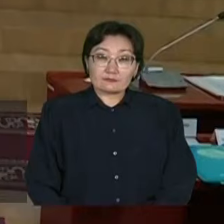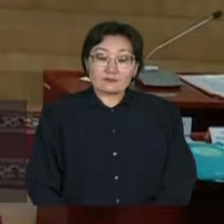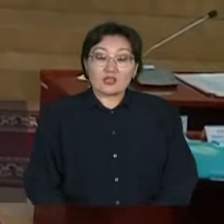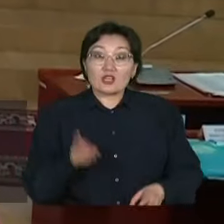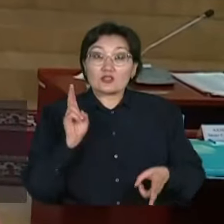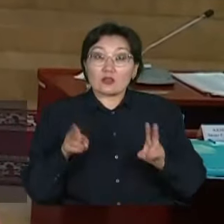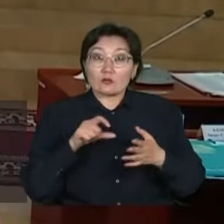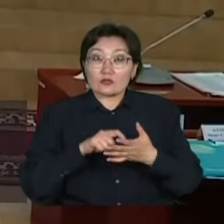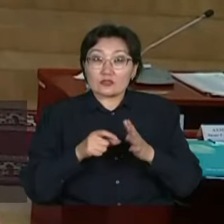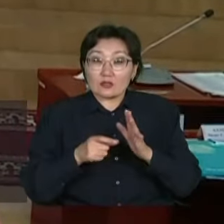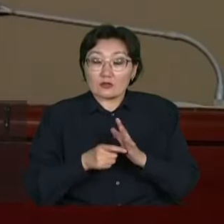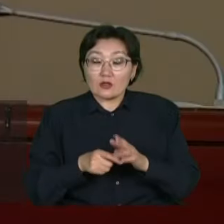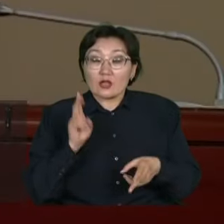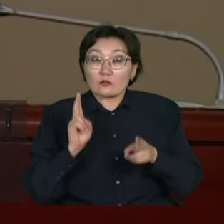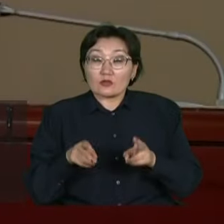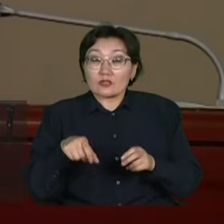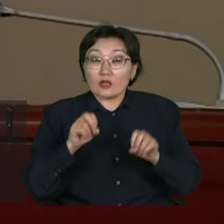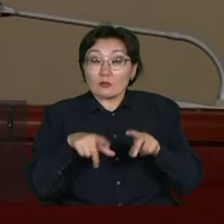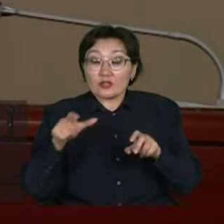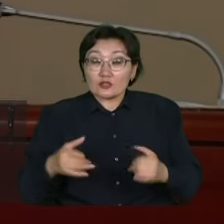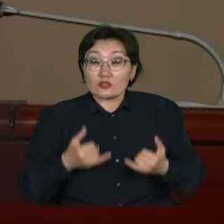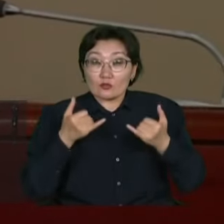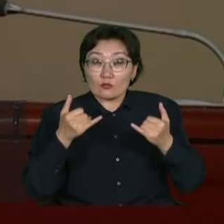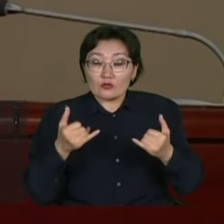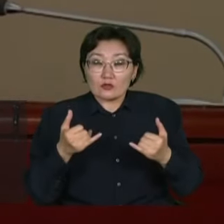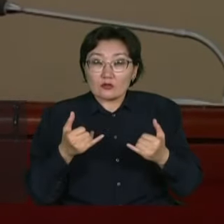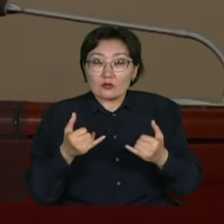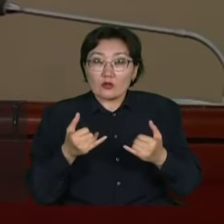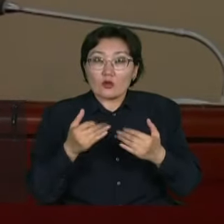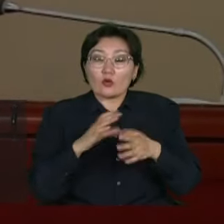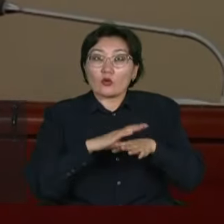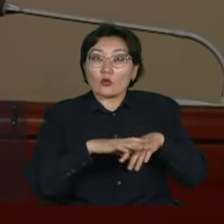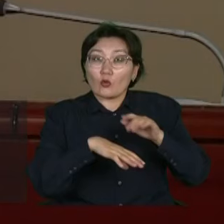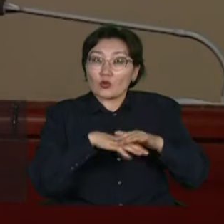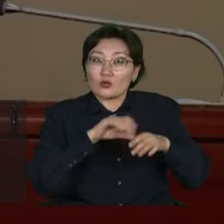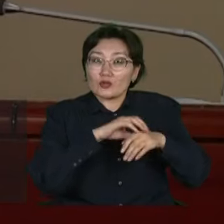Асхана блогында аспашыларға арналған қол кептіргіш қаралмаған,